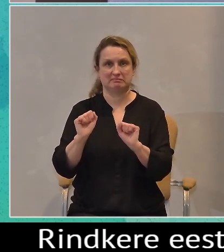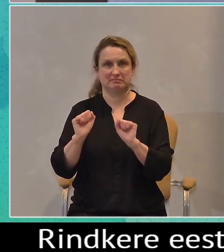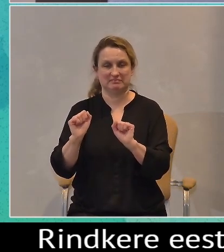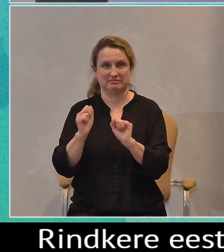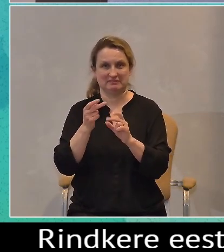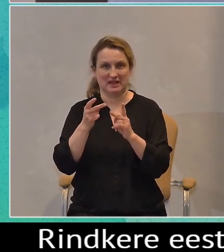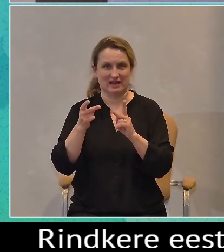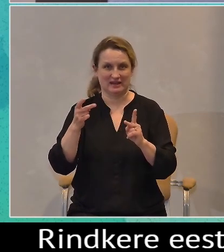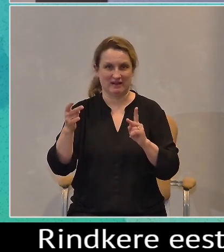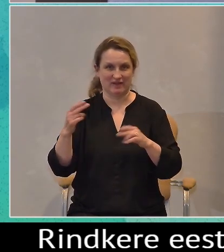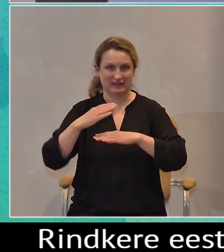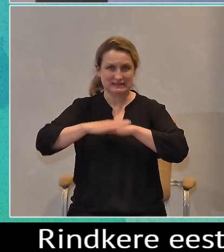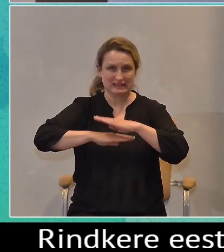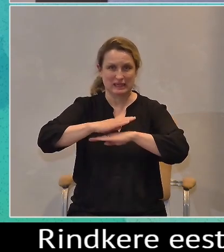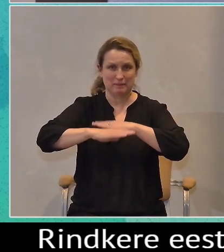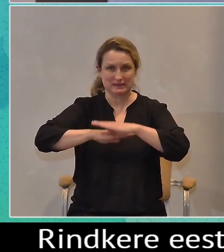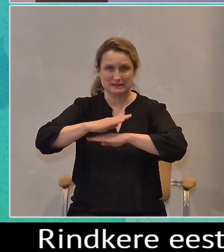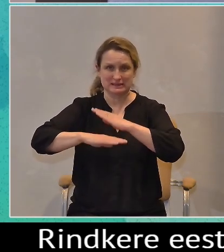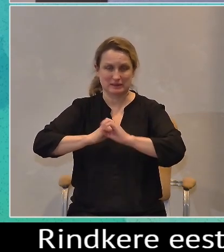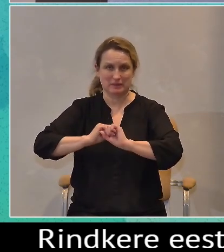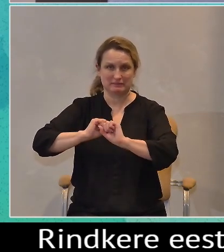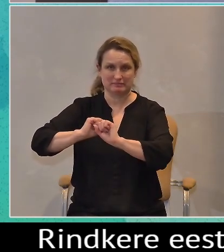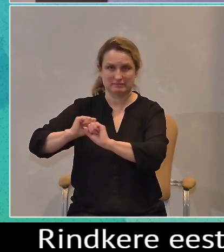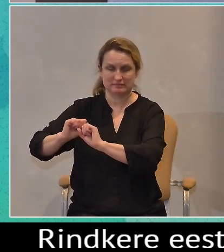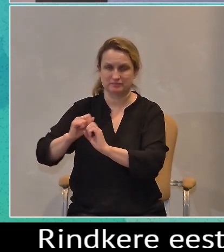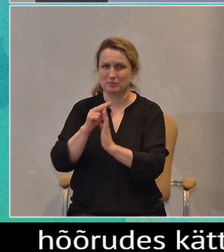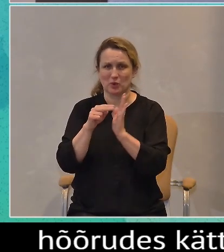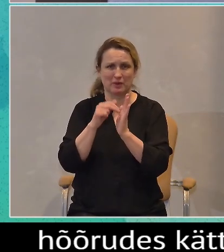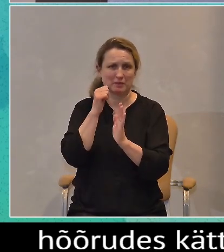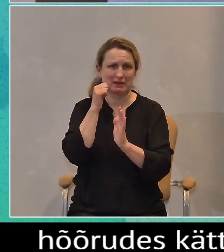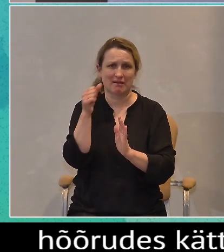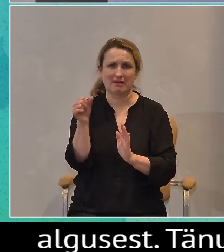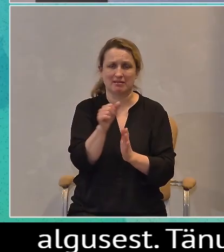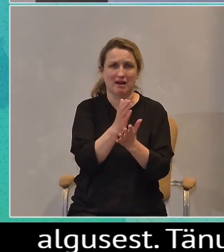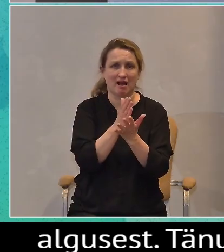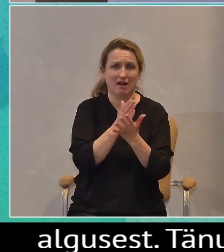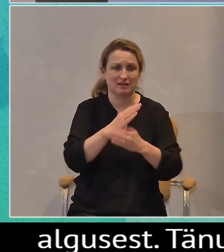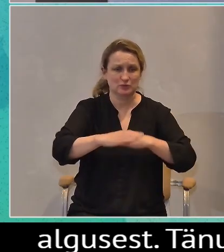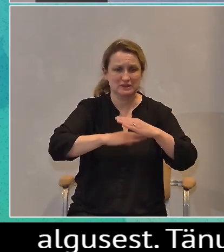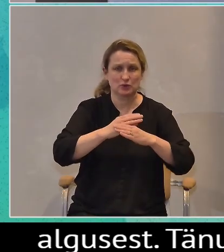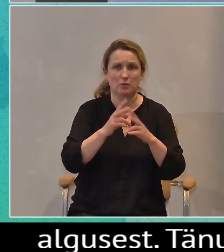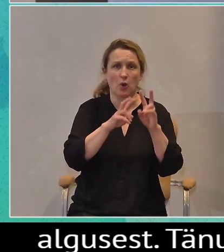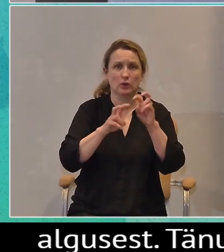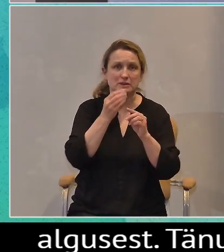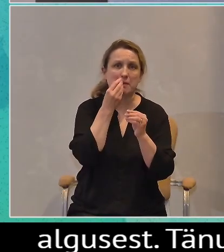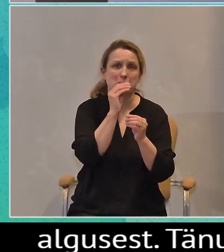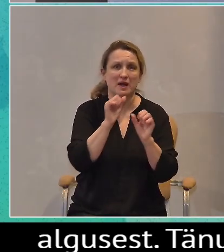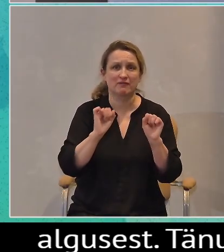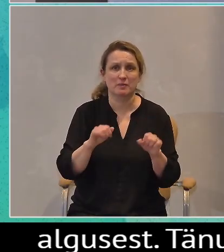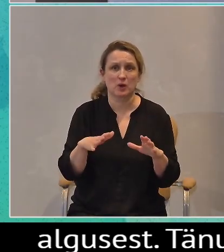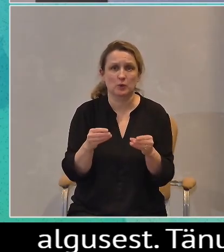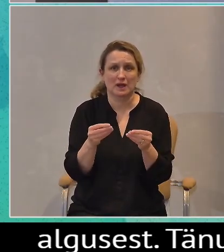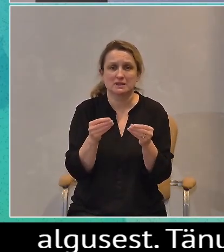erinevate sidemetega. Väljakutsed on meil iga nädal, igal sidumisel, otsime parimat viisi sidumiseks, mis on